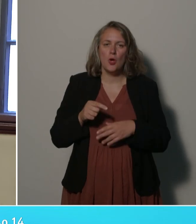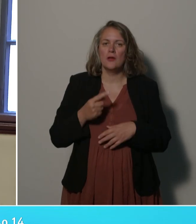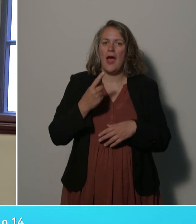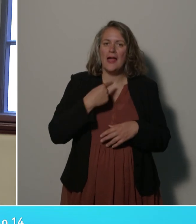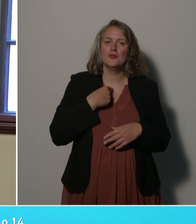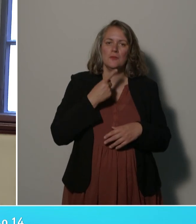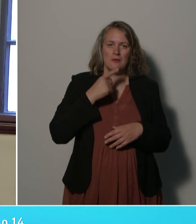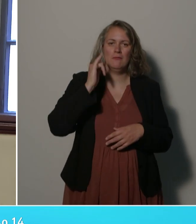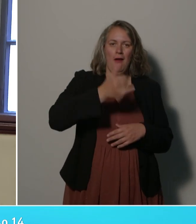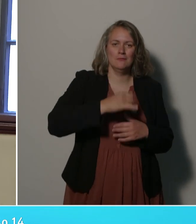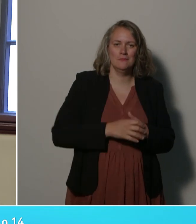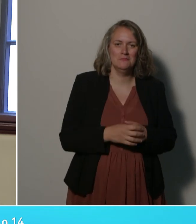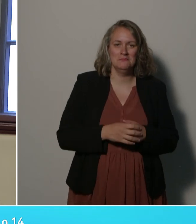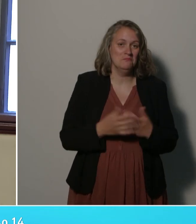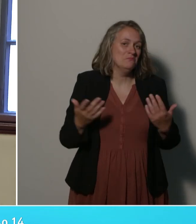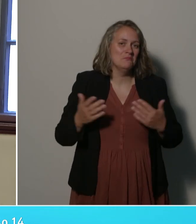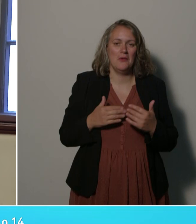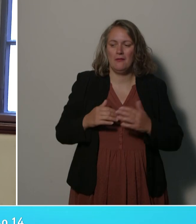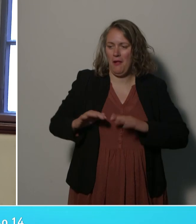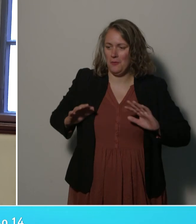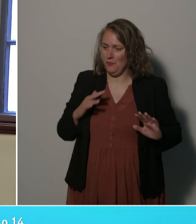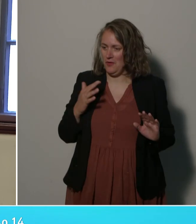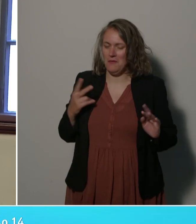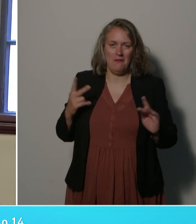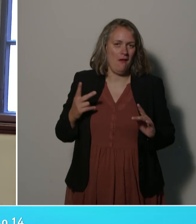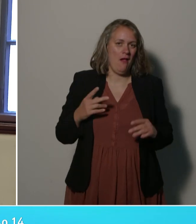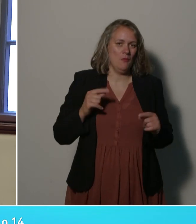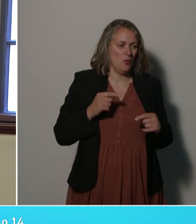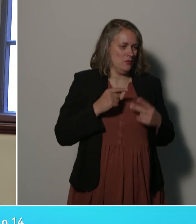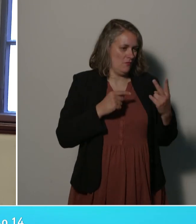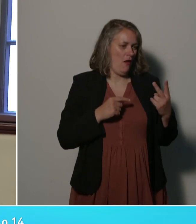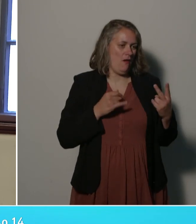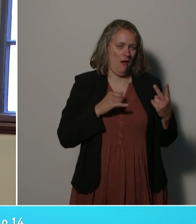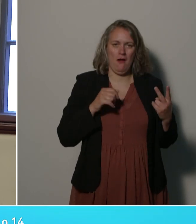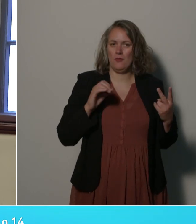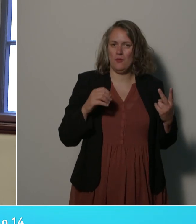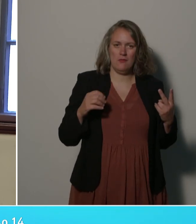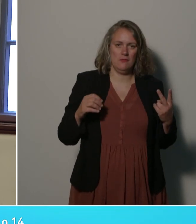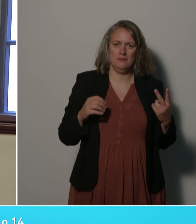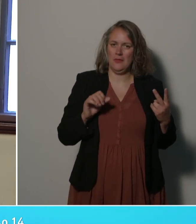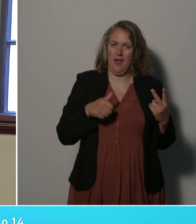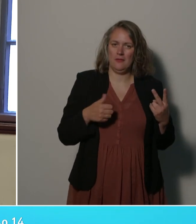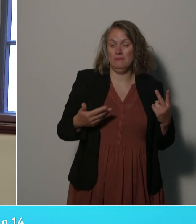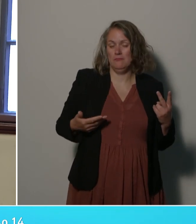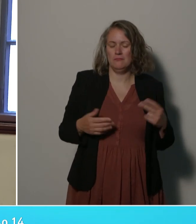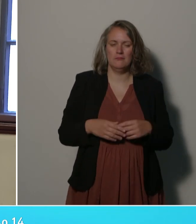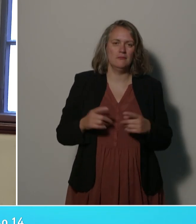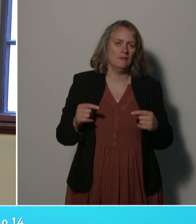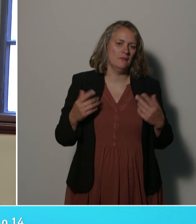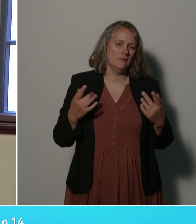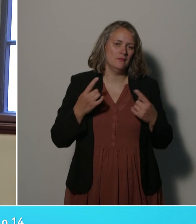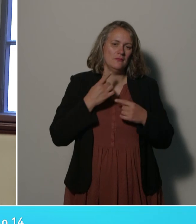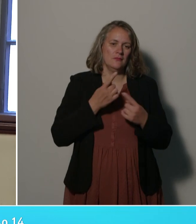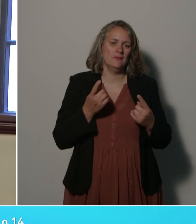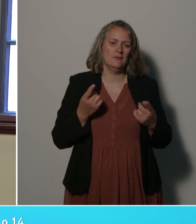Und ich glaube, bei dem Abstimmungsverhalten kommt zum Ausdruck, ups, ein delikates Thema, aber